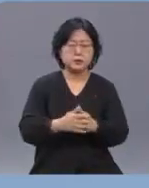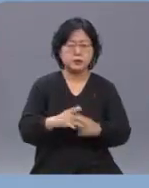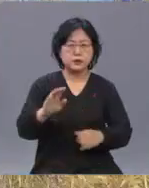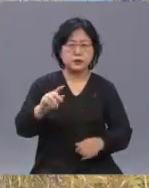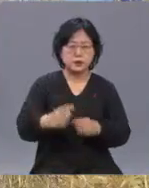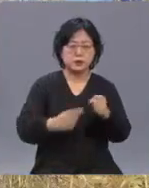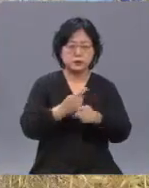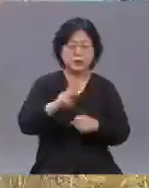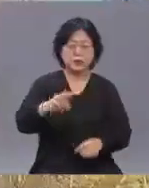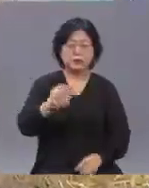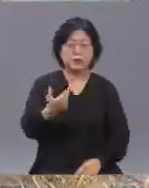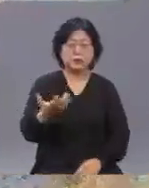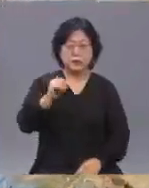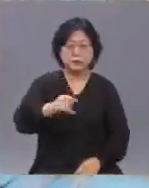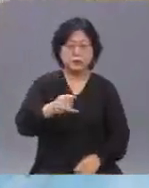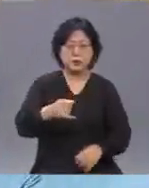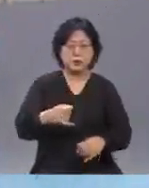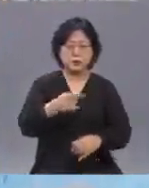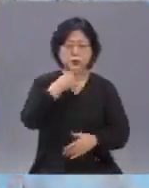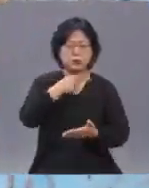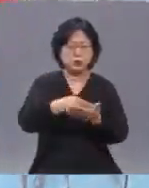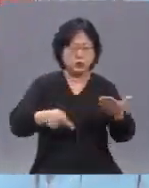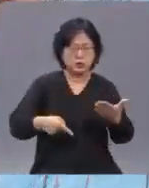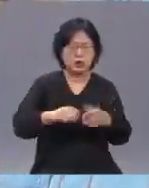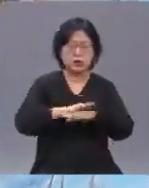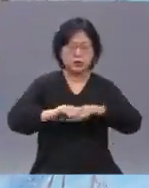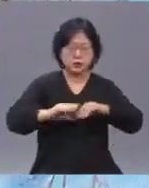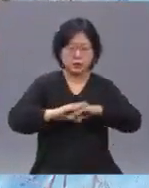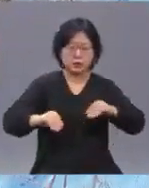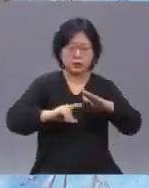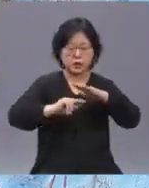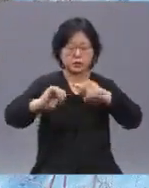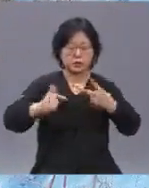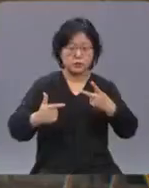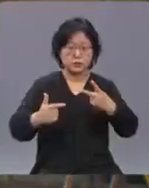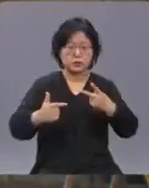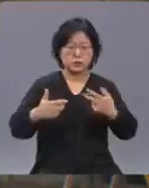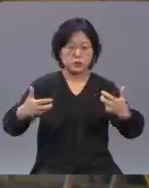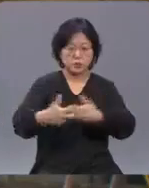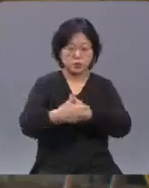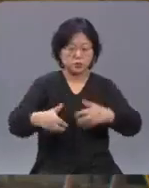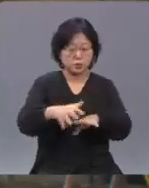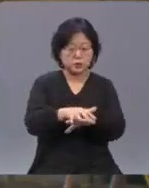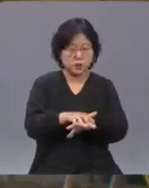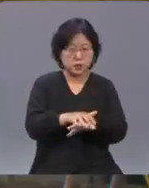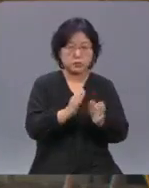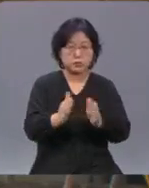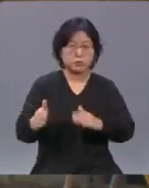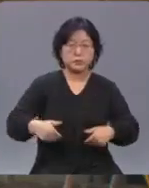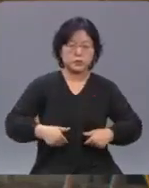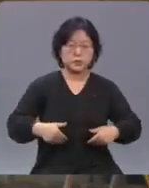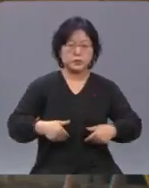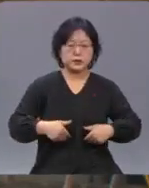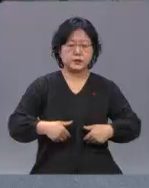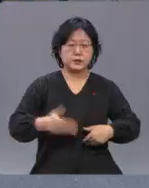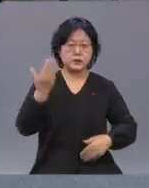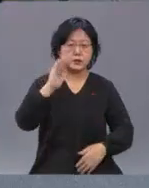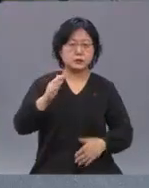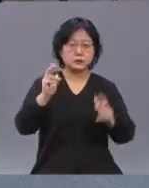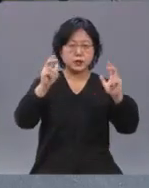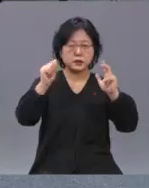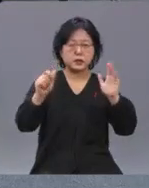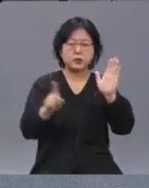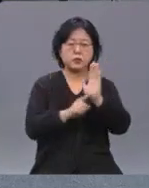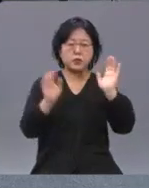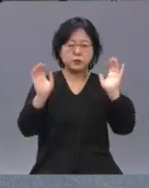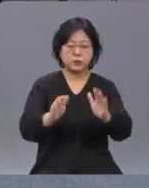360억원이 넘는 적자를 해소하고 도시철도 2호선 운행에 대비한 교통체계도 준비해야 합니다 최근 사장